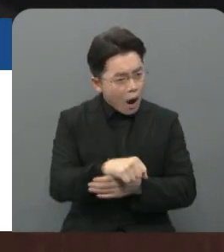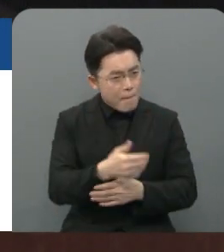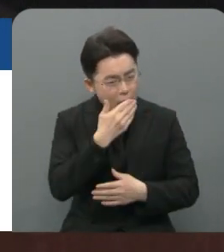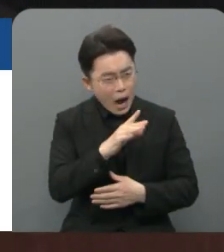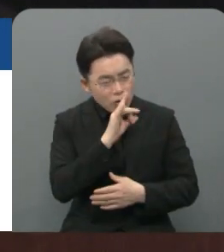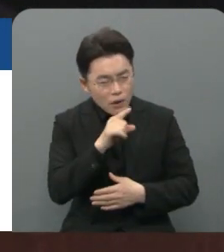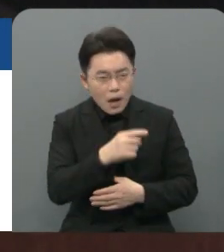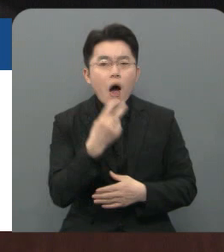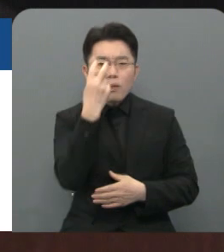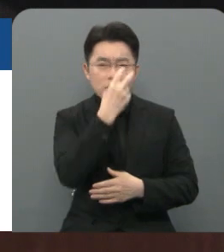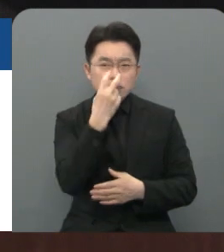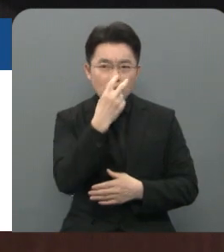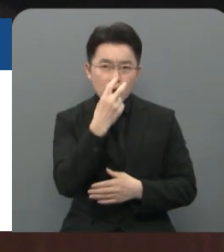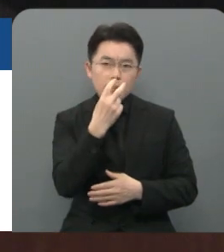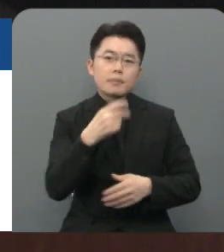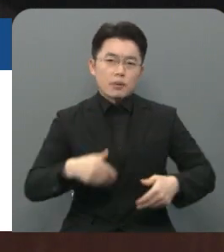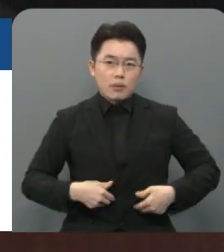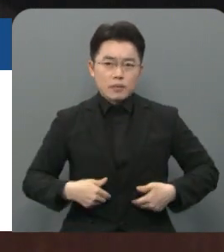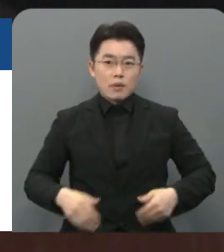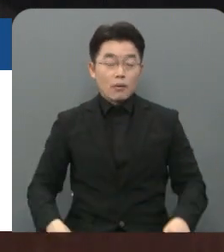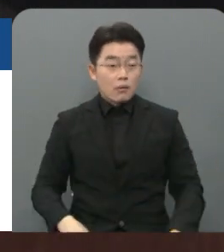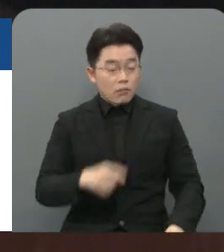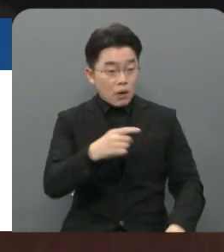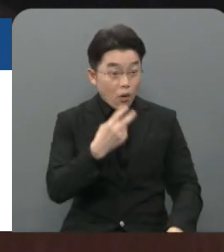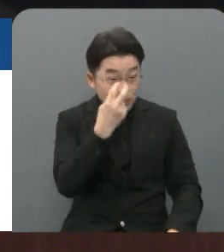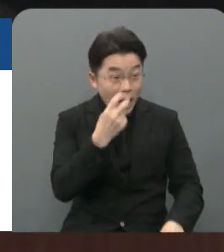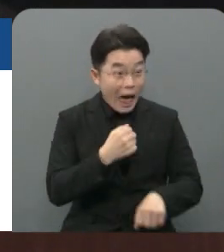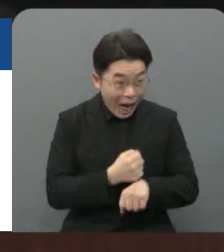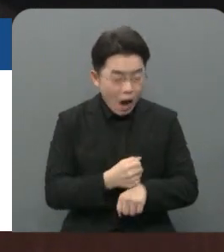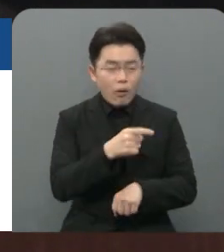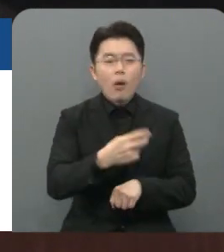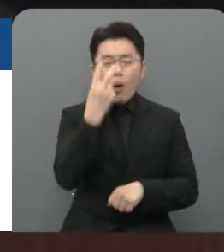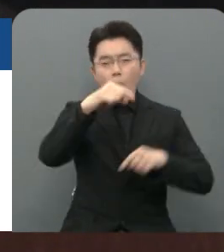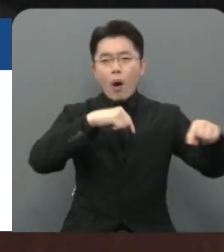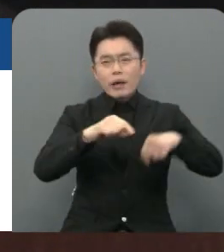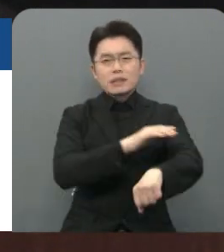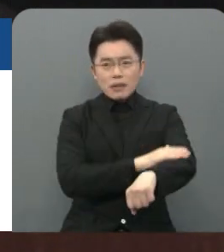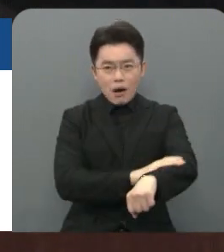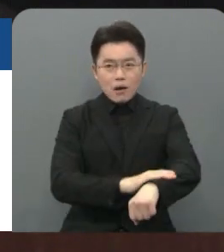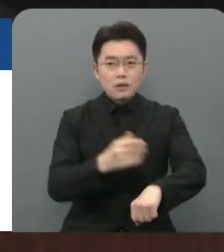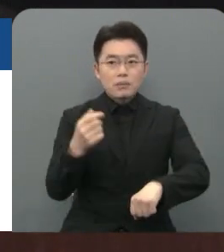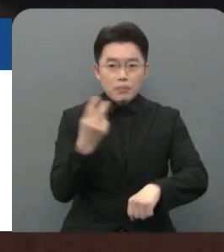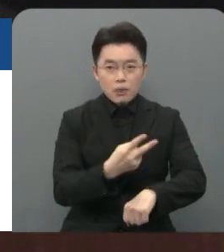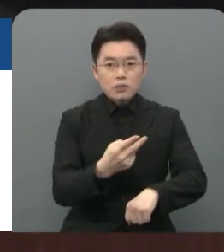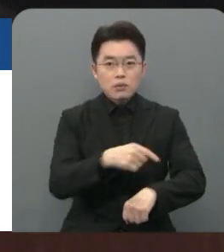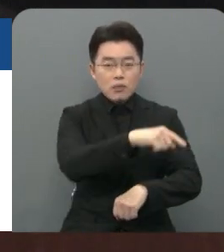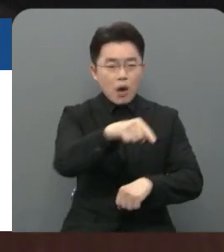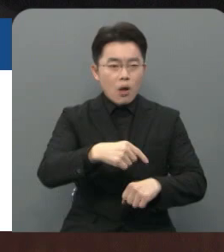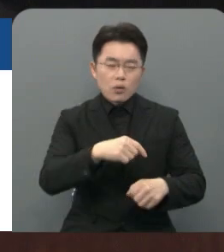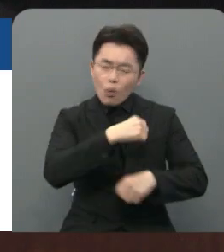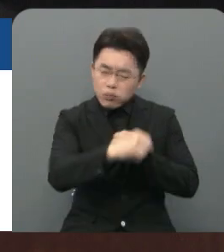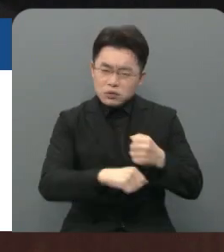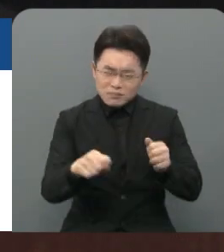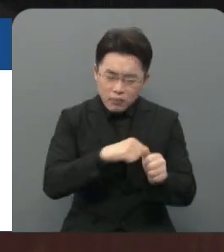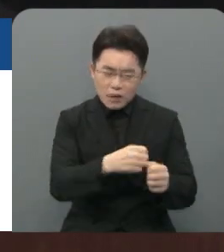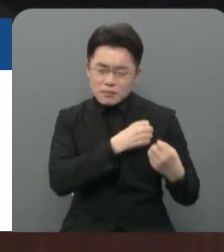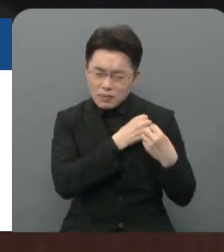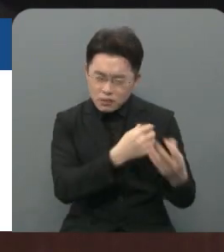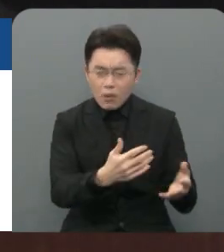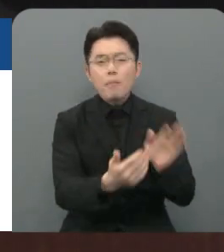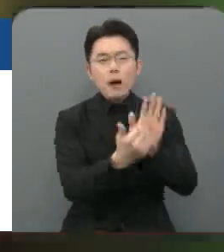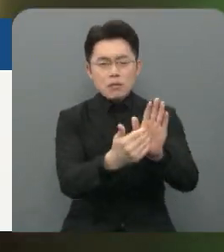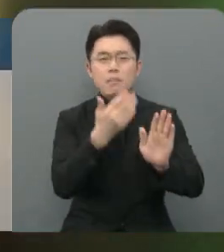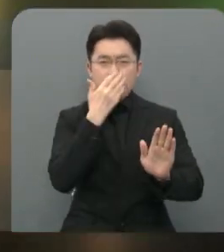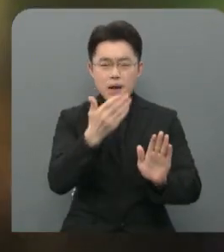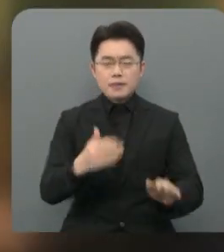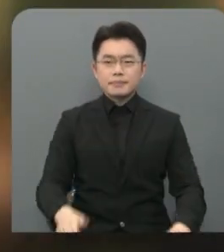살펴보게 돼 있기 때문에 부실 관리나 또는 적절하지 않은 서식 환경에 대한 거나 동물 학대나 이런 것들을 방지할 수 있다고